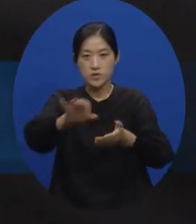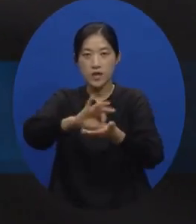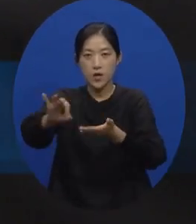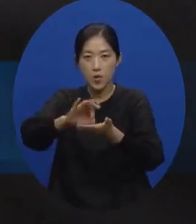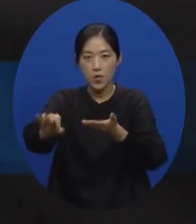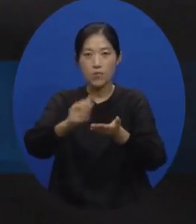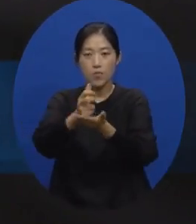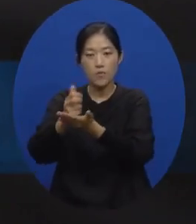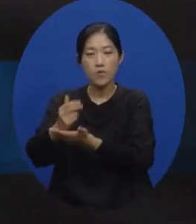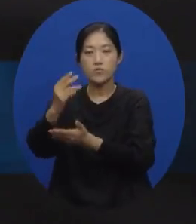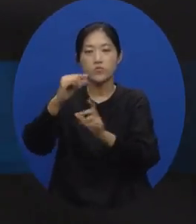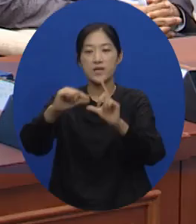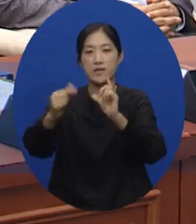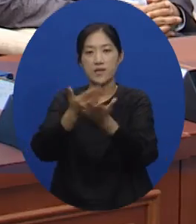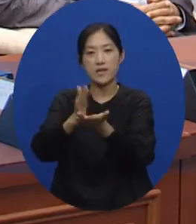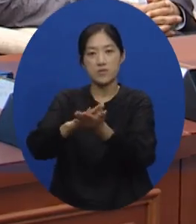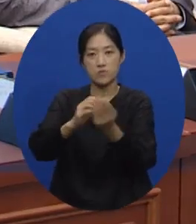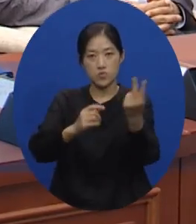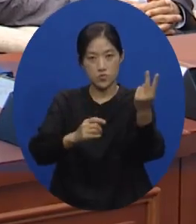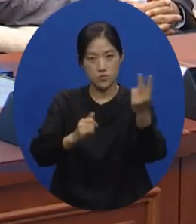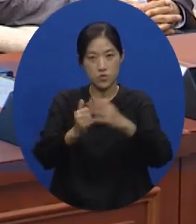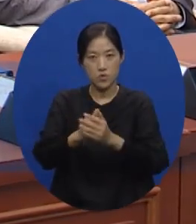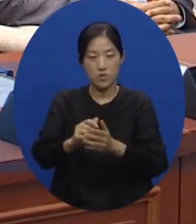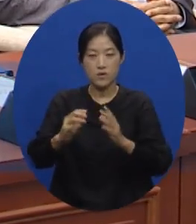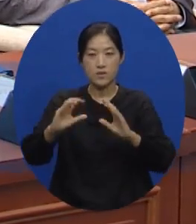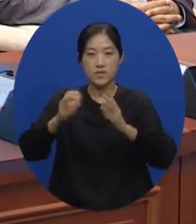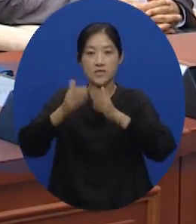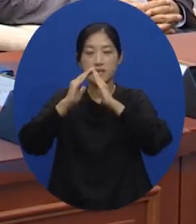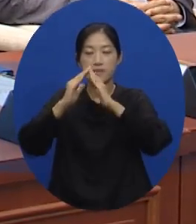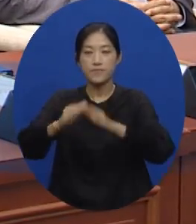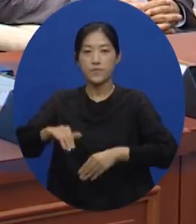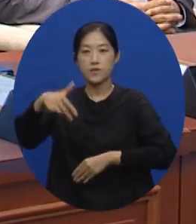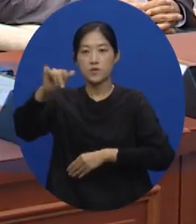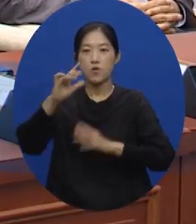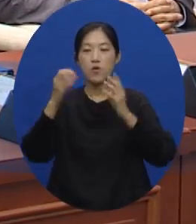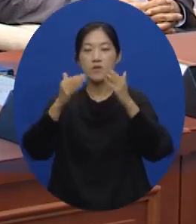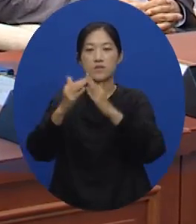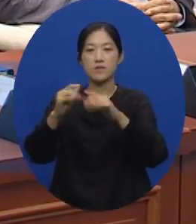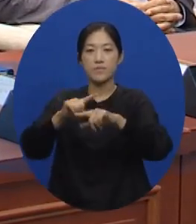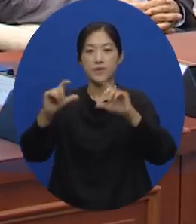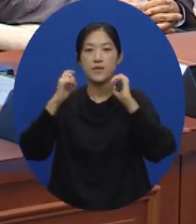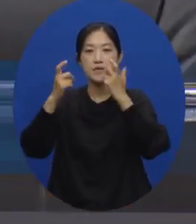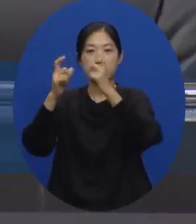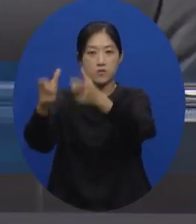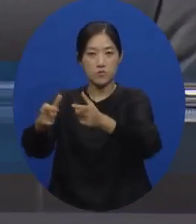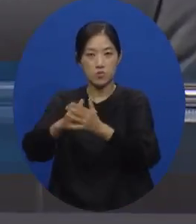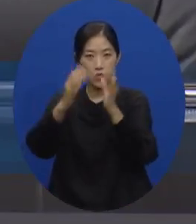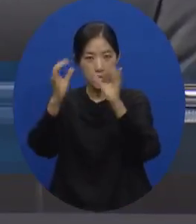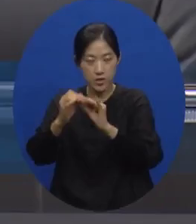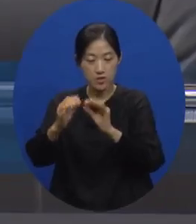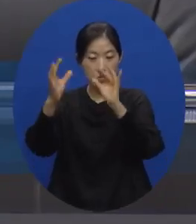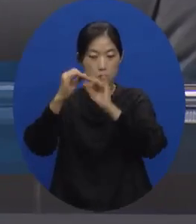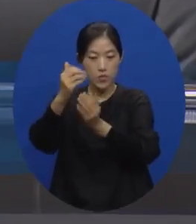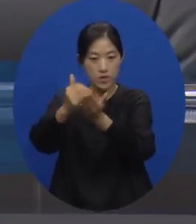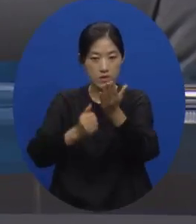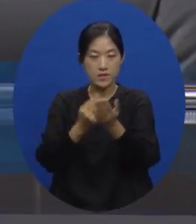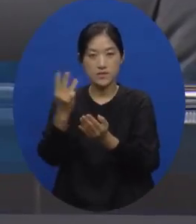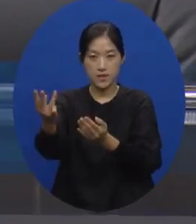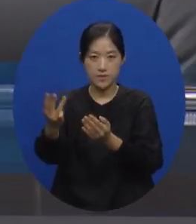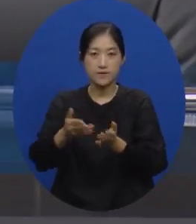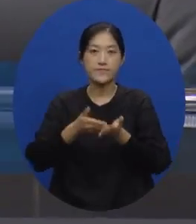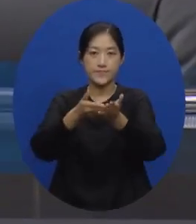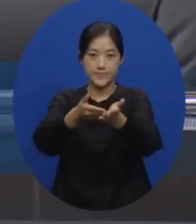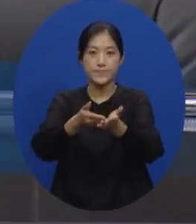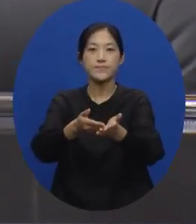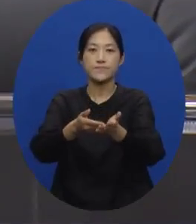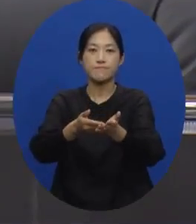개정조례안 등 조례안 두 건과 오산시립 청호어린이집 민간위탁 동의안 등 동의안 세 건을 상정